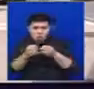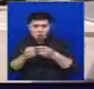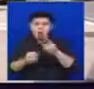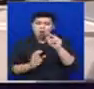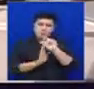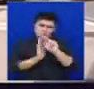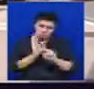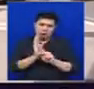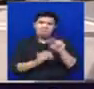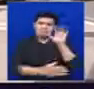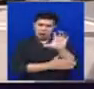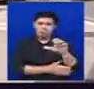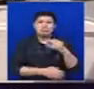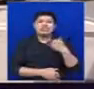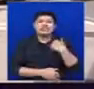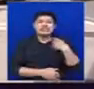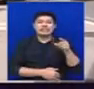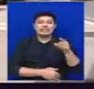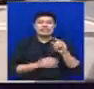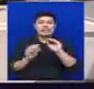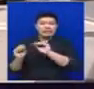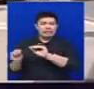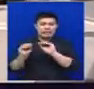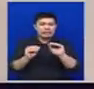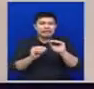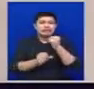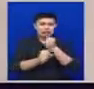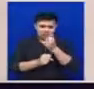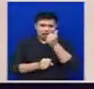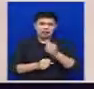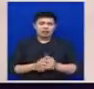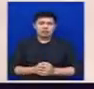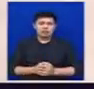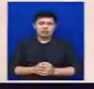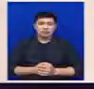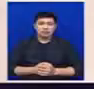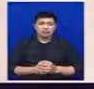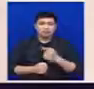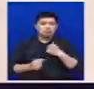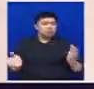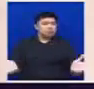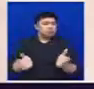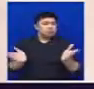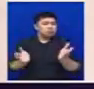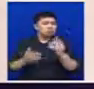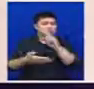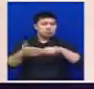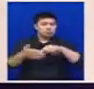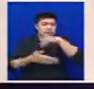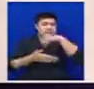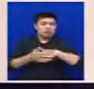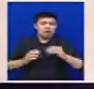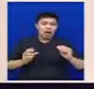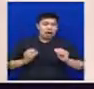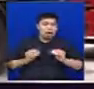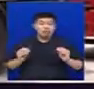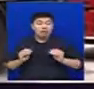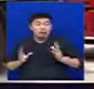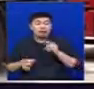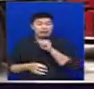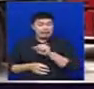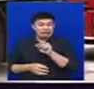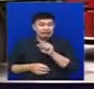บังคับใช้อยู่แล้วและสามารถเลื่อนการออกเสียงหน่วยนั้นๆได้ขณะที่การรณรงค์ออกเสียงประชามติกกต.